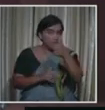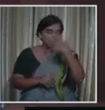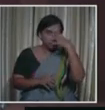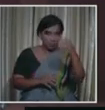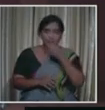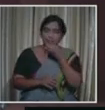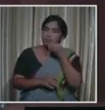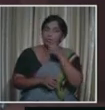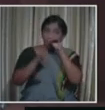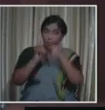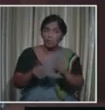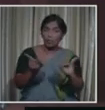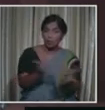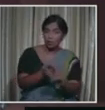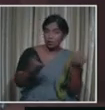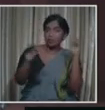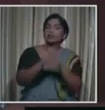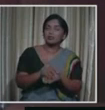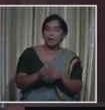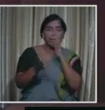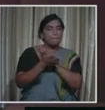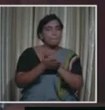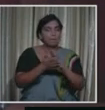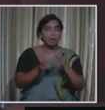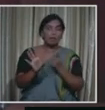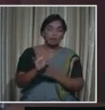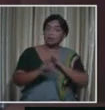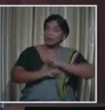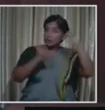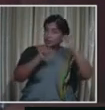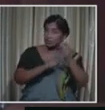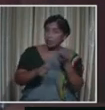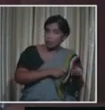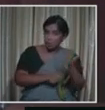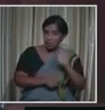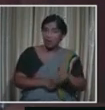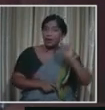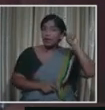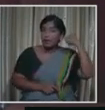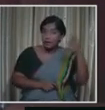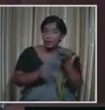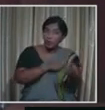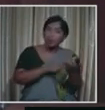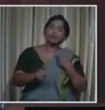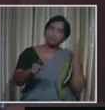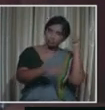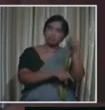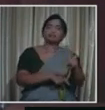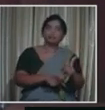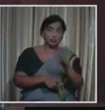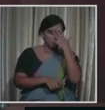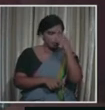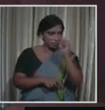කියන්නේ. එවැනි මර කණ්ඩායම් හොදවලා සාමකාමී තරුණයන්ගේ උද්ඝෝෂණයට පහර දෙනවනම් හෙට කොතනද පහර දෙන්නේ එතෙන්ටත් වෙනවා. මතකද